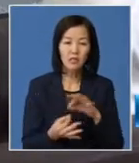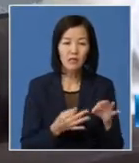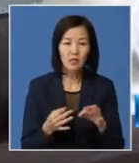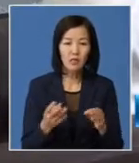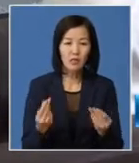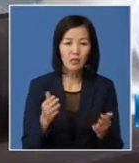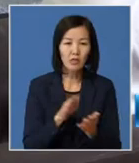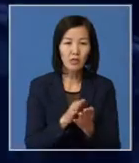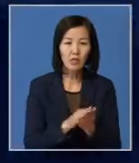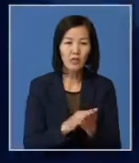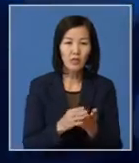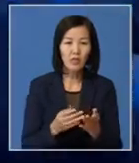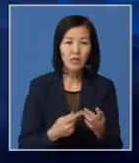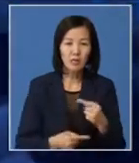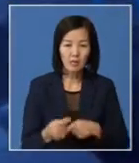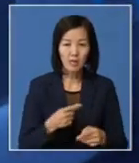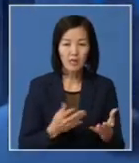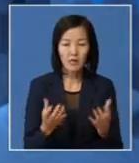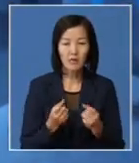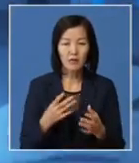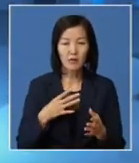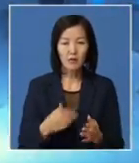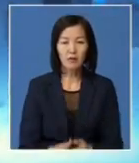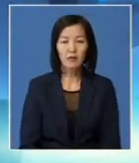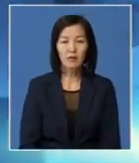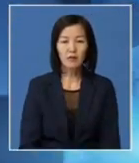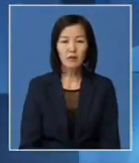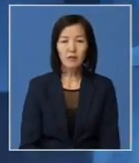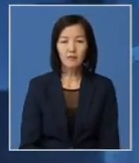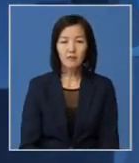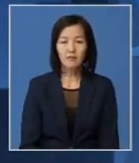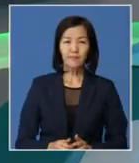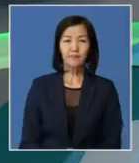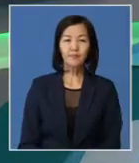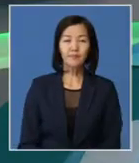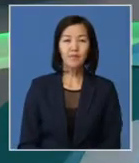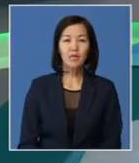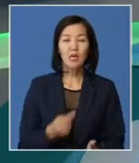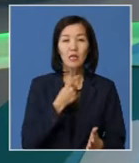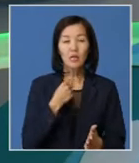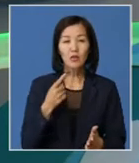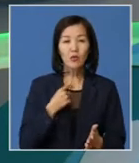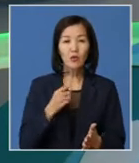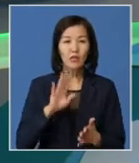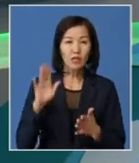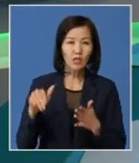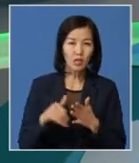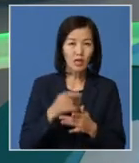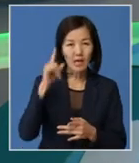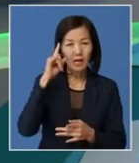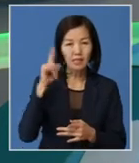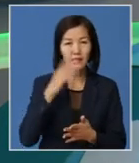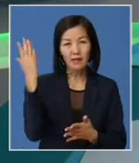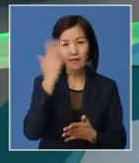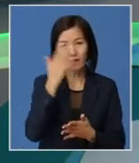қаражатын қайтарып алыпты. Елдина Сәрсенбаева, Айдос Қалиев, Жетісу арнасы, Талдықорған. Талдықорғанда отандық су жаңа қаржыгер шығу